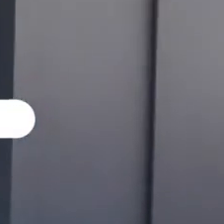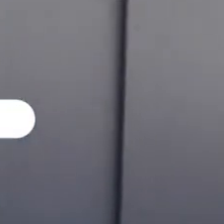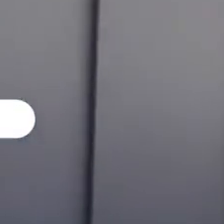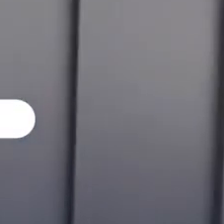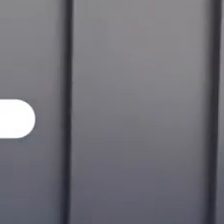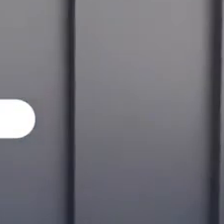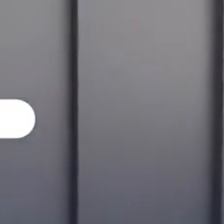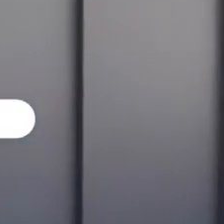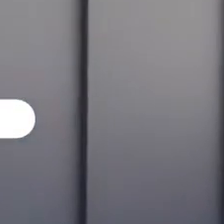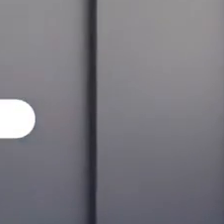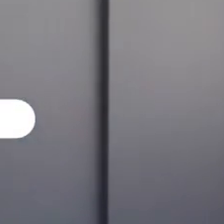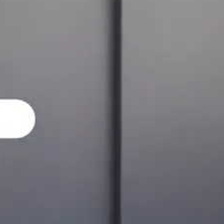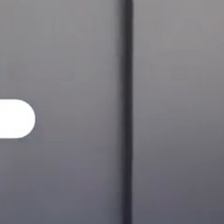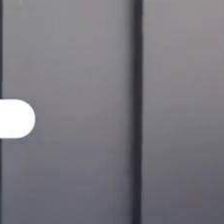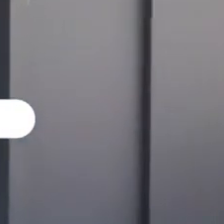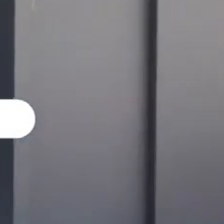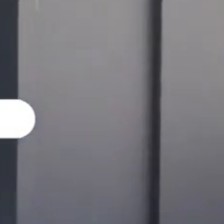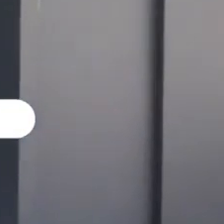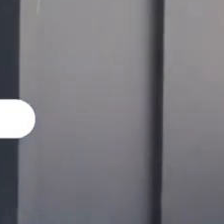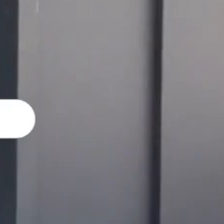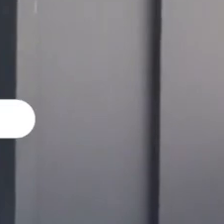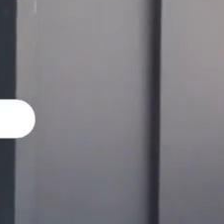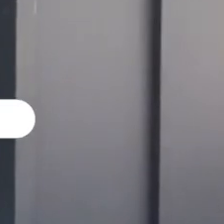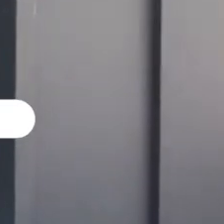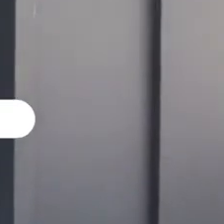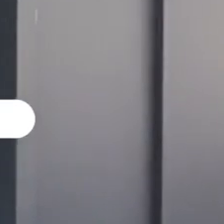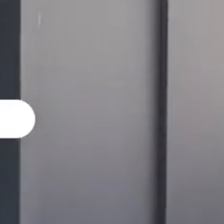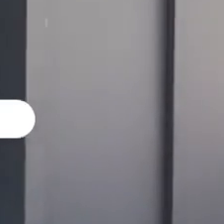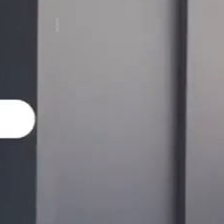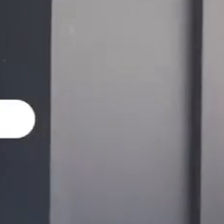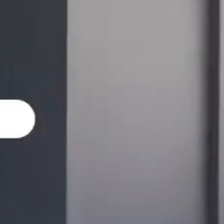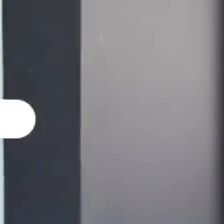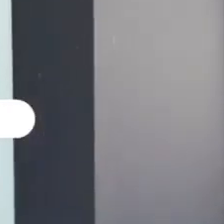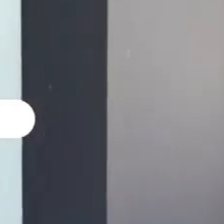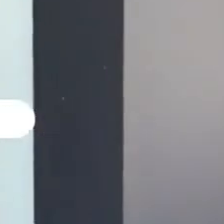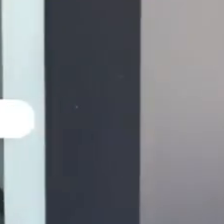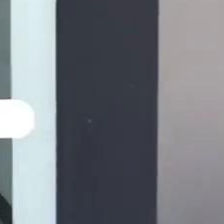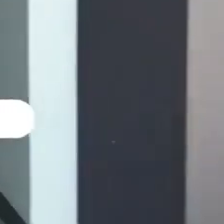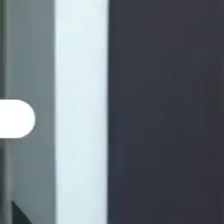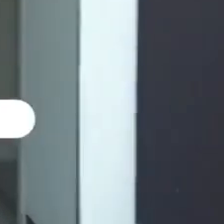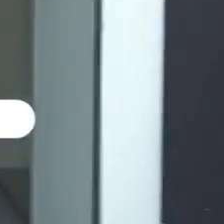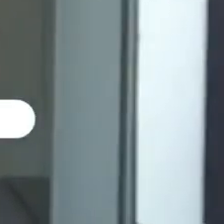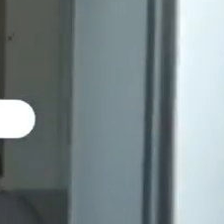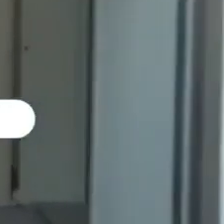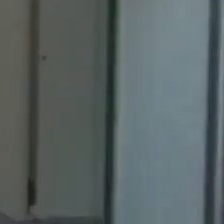이곳에 번식장에서 구출한 개들을 일부 보호하고 있다고 해서 와봤습니다. 어떤 상태인지 확인해 보겠습니다.